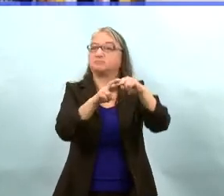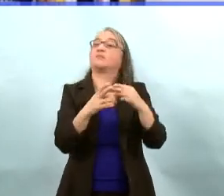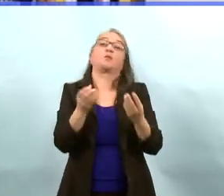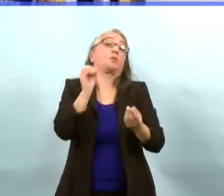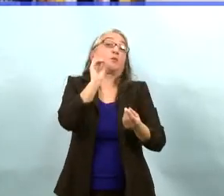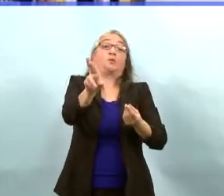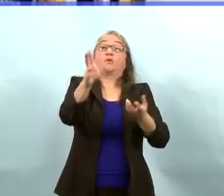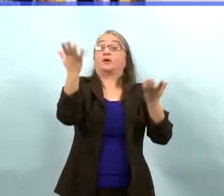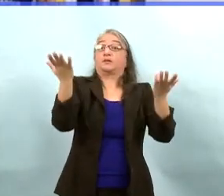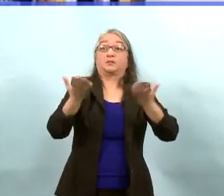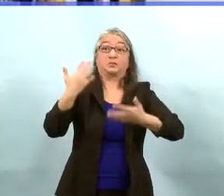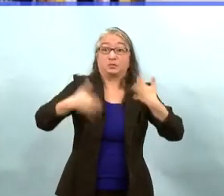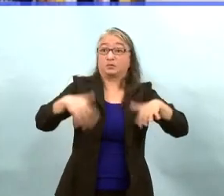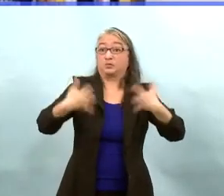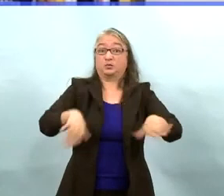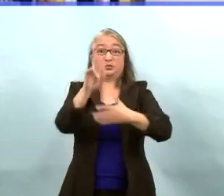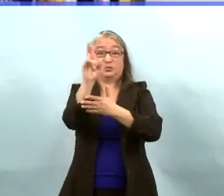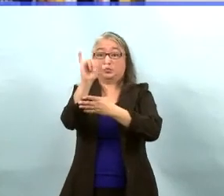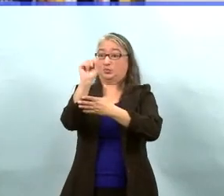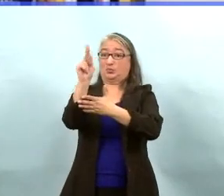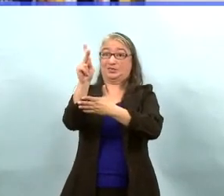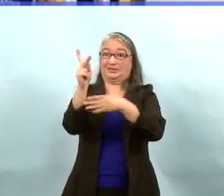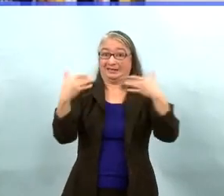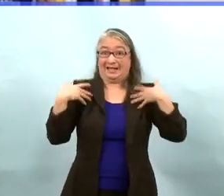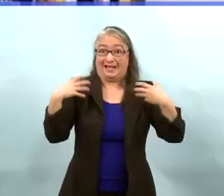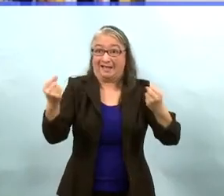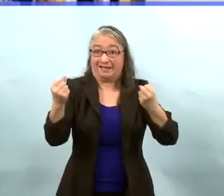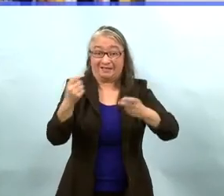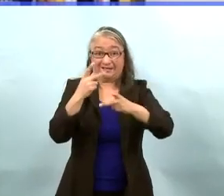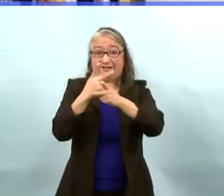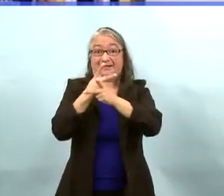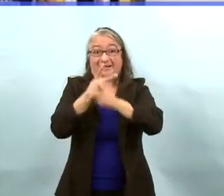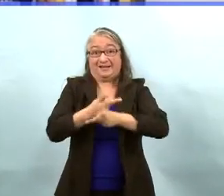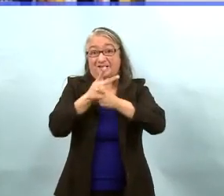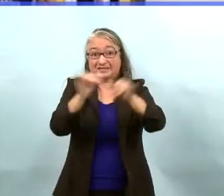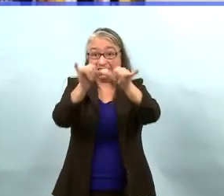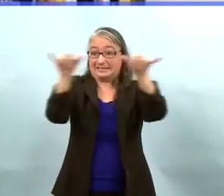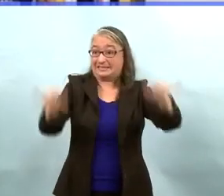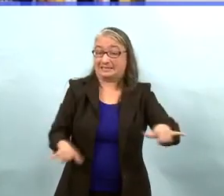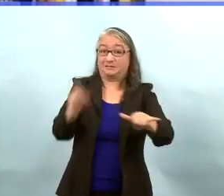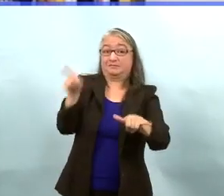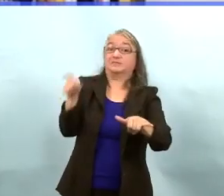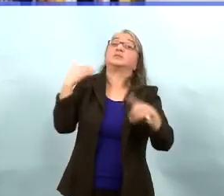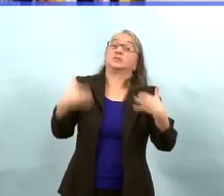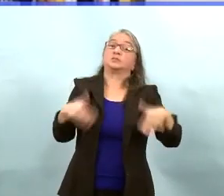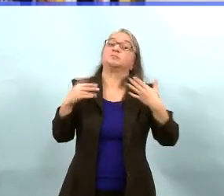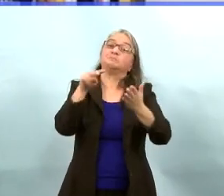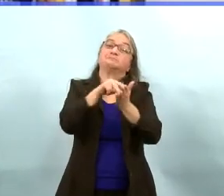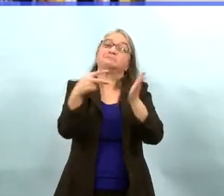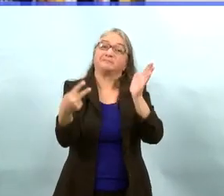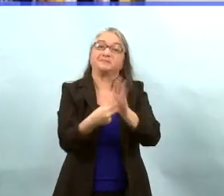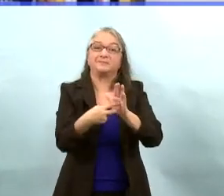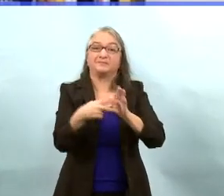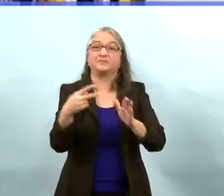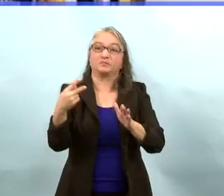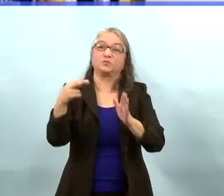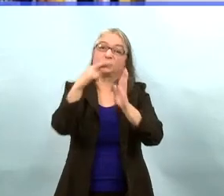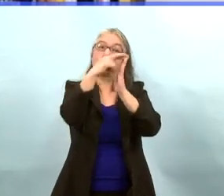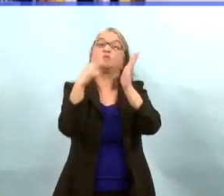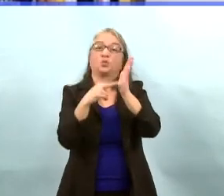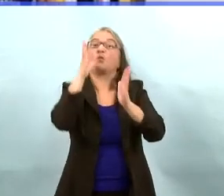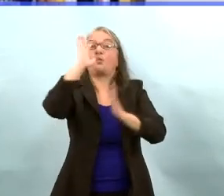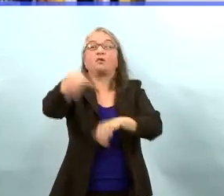y a un risque grave pour le système de soins de santé, ou pour les autres personnes, ou pour les enfants eux-mêmes, bon, c'est certainement un outil à